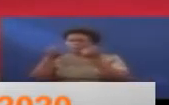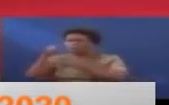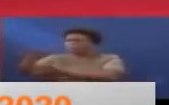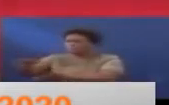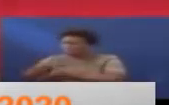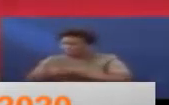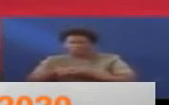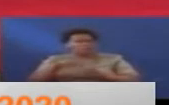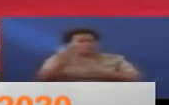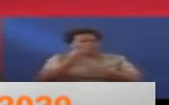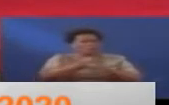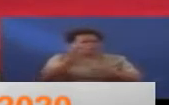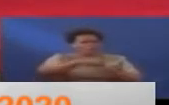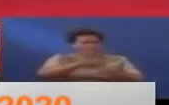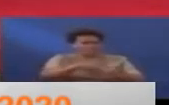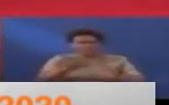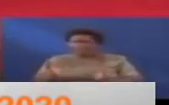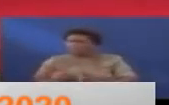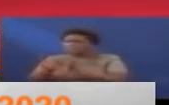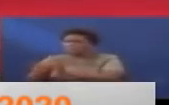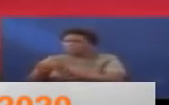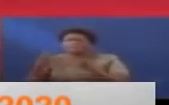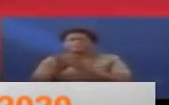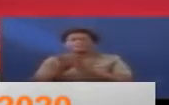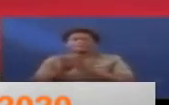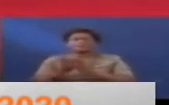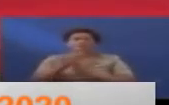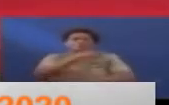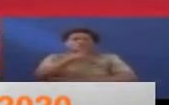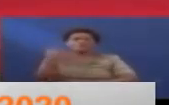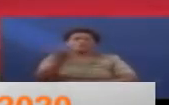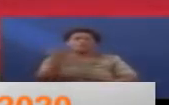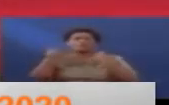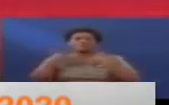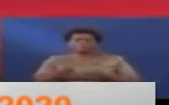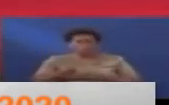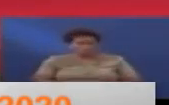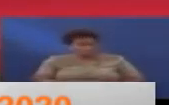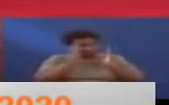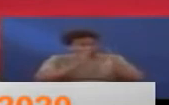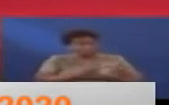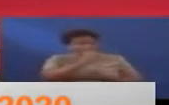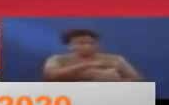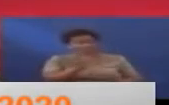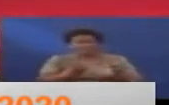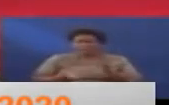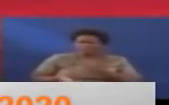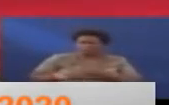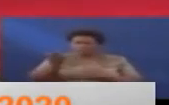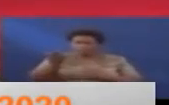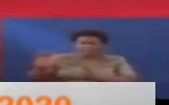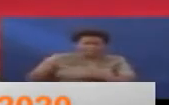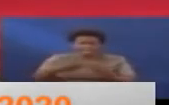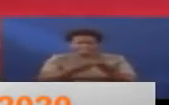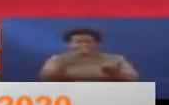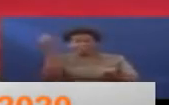ya kodi sasa vimepatiwa mwarubaini. Mheshimiwa Speaker, leo asubuhi niliwasilisha hotuba ya hali ya